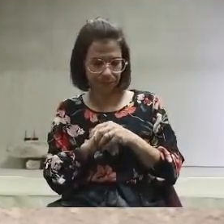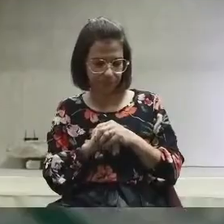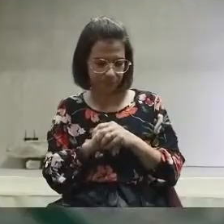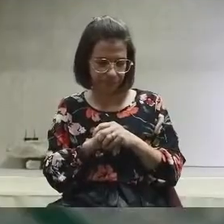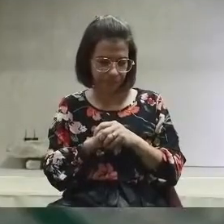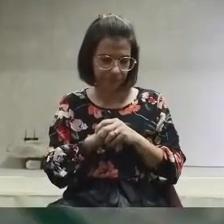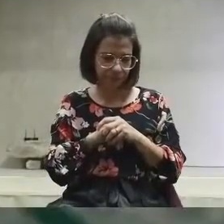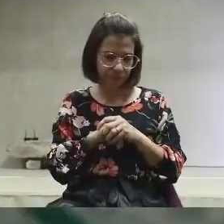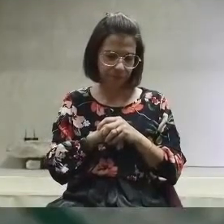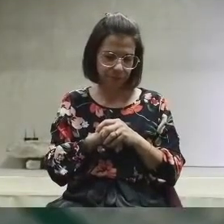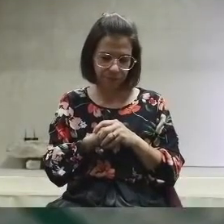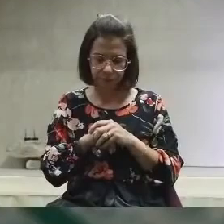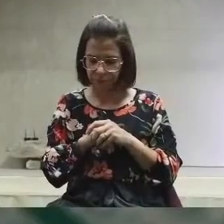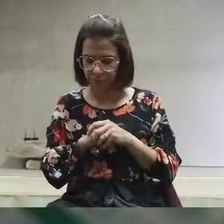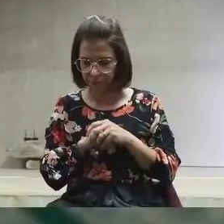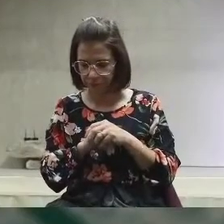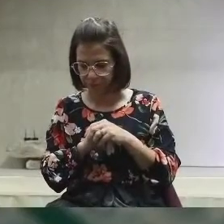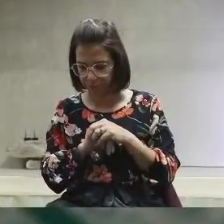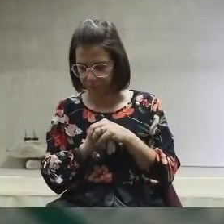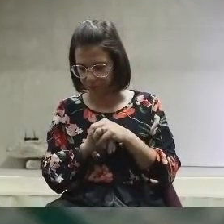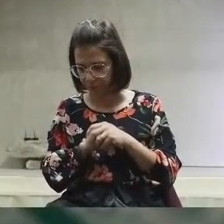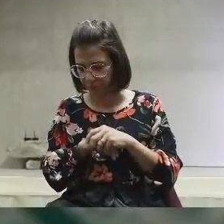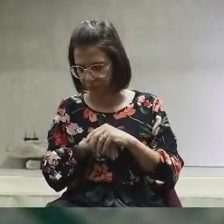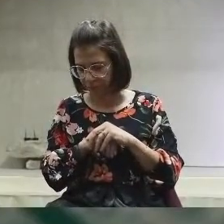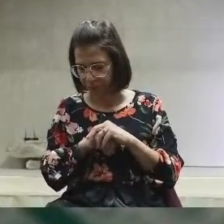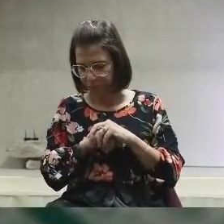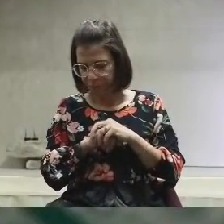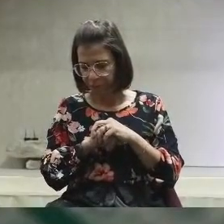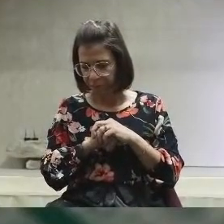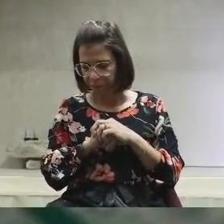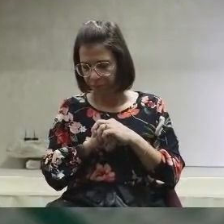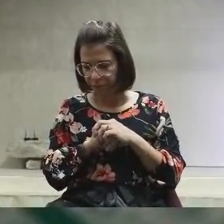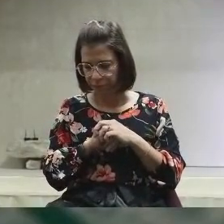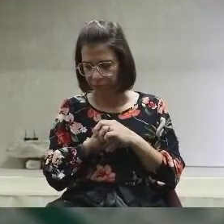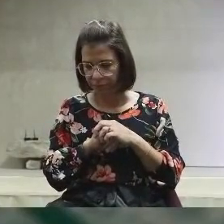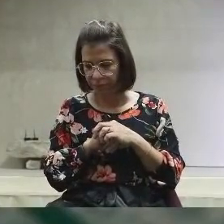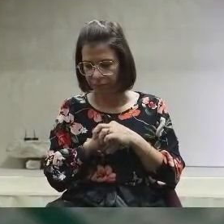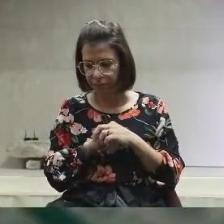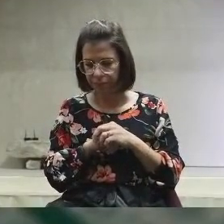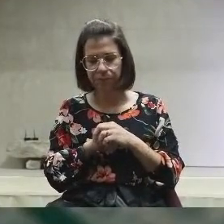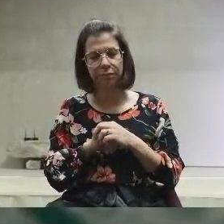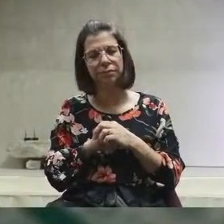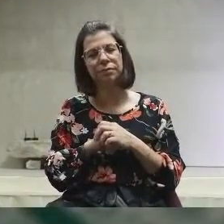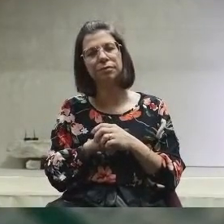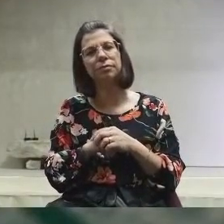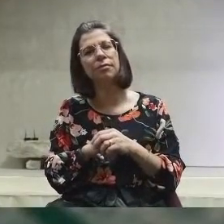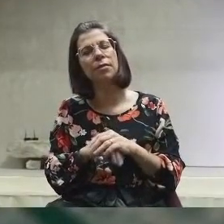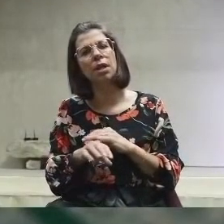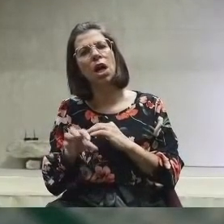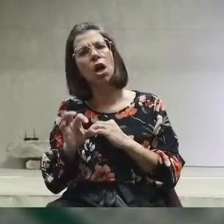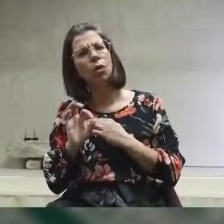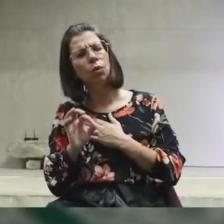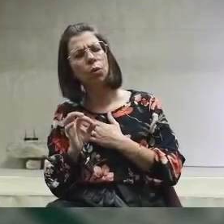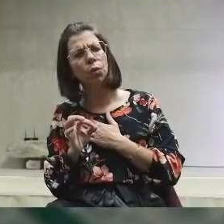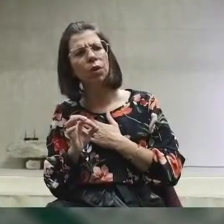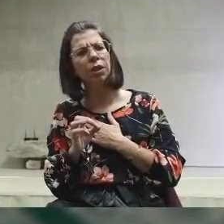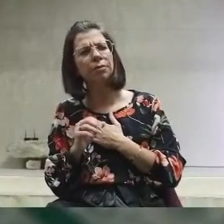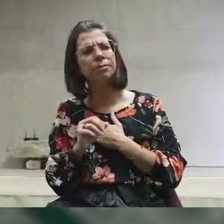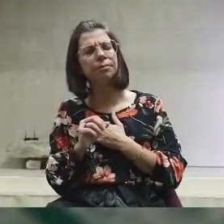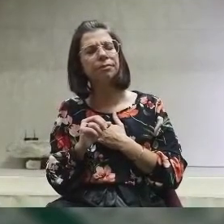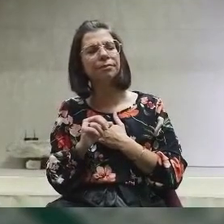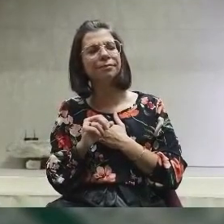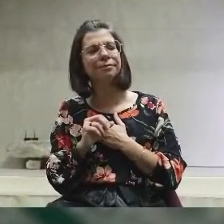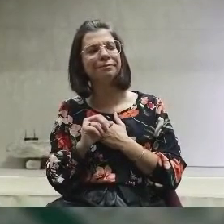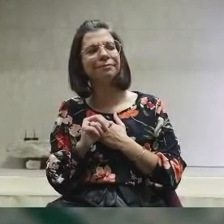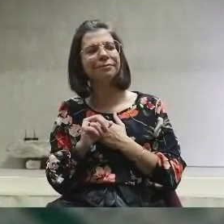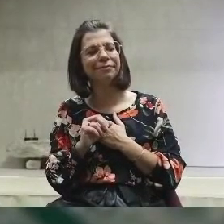péchés, oui, brisé pour nos iniquités. Le châtiment qui nous donne la paix est tombé sur lui, et c'est par ses